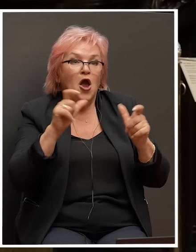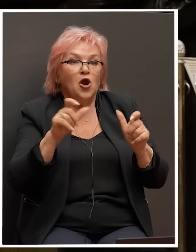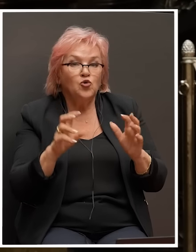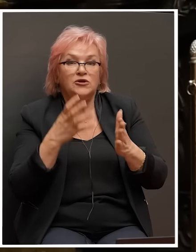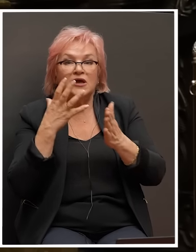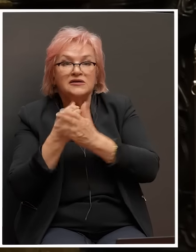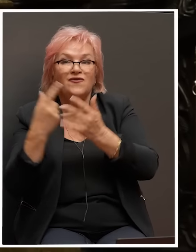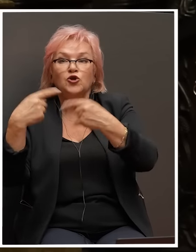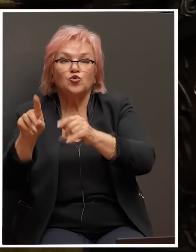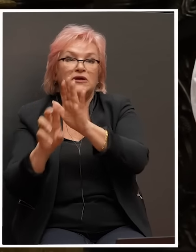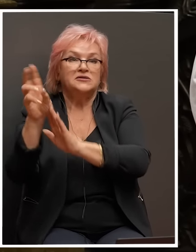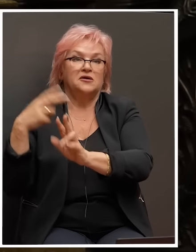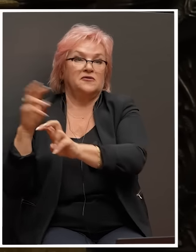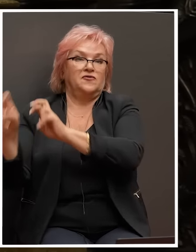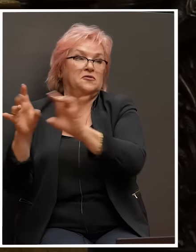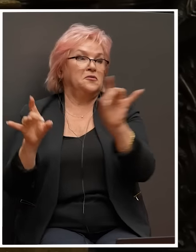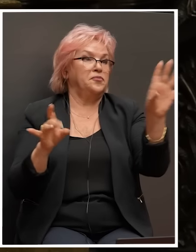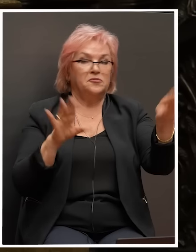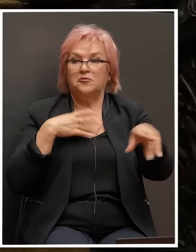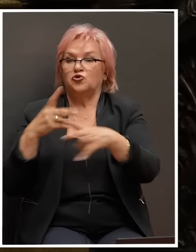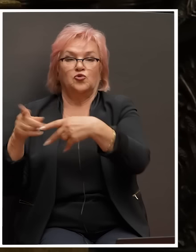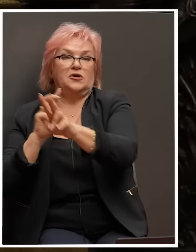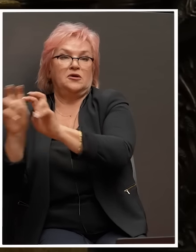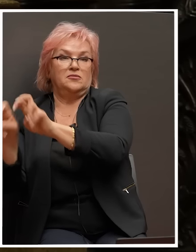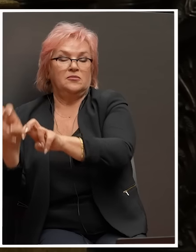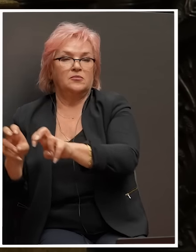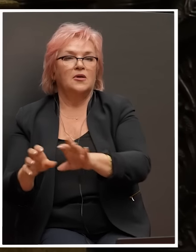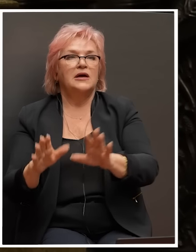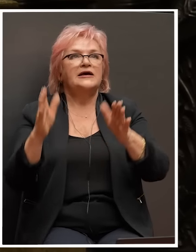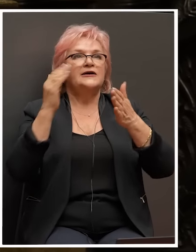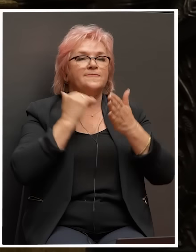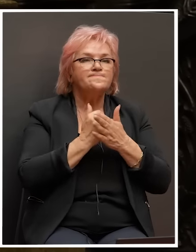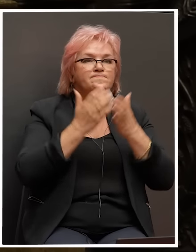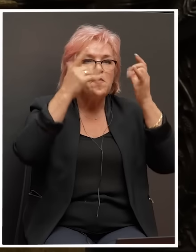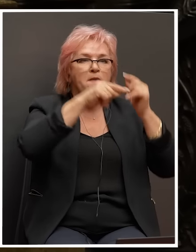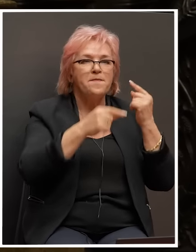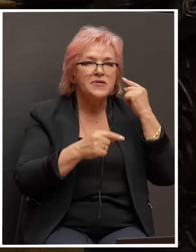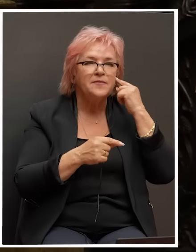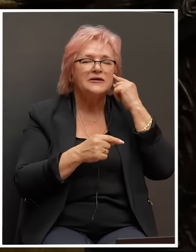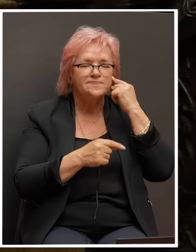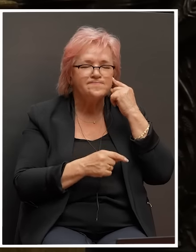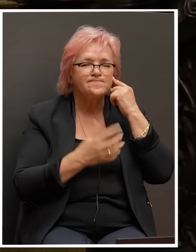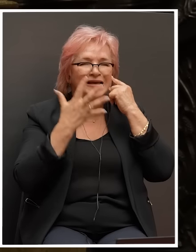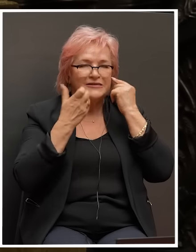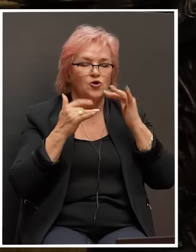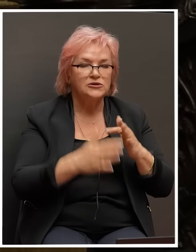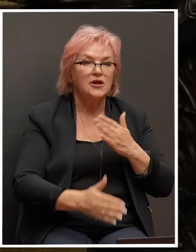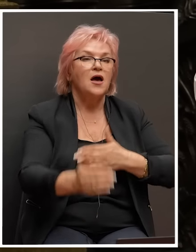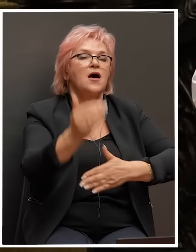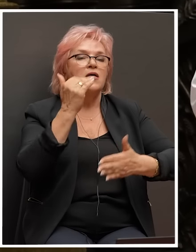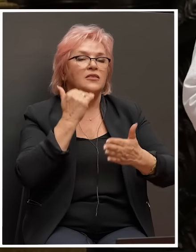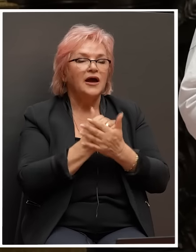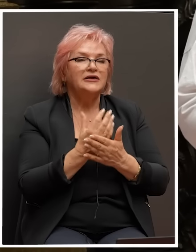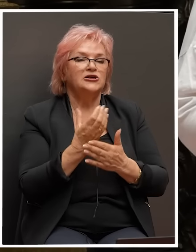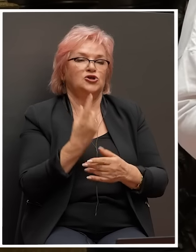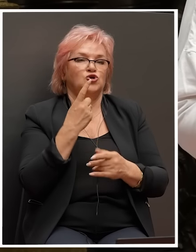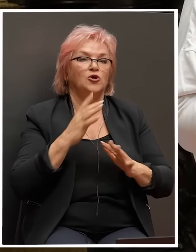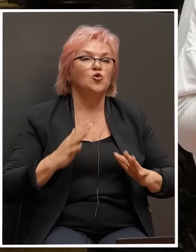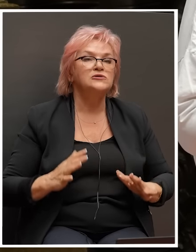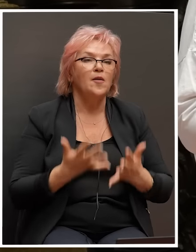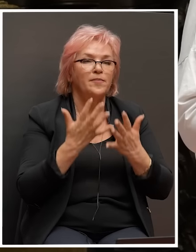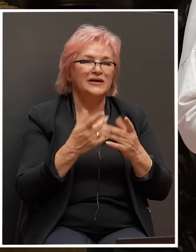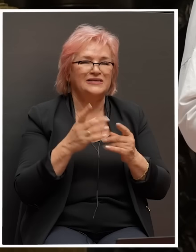в своей церкви стали ходить. Тогда папа понимает, что дело серьезное. И, наконец, происходит еще одно